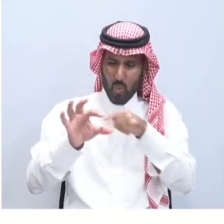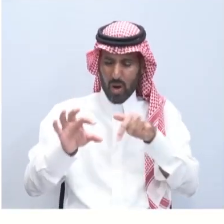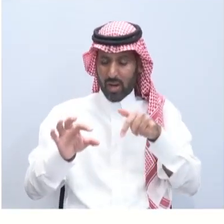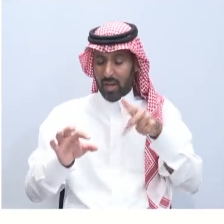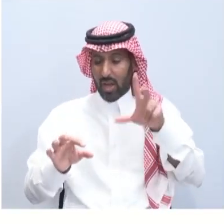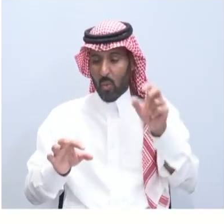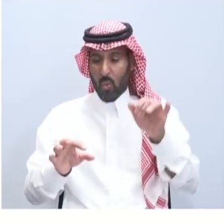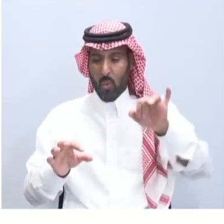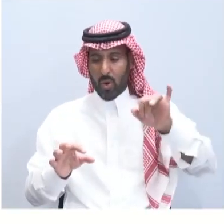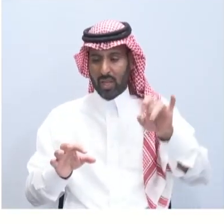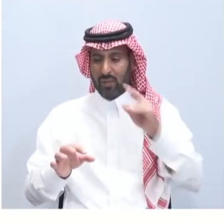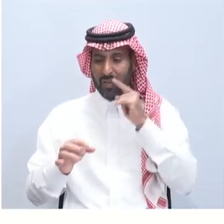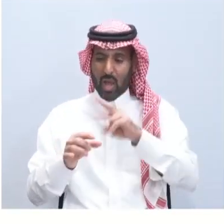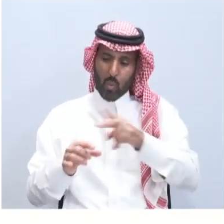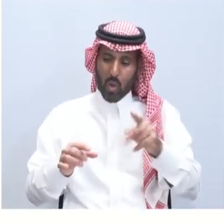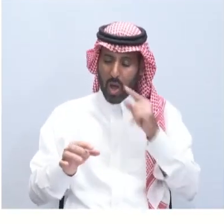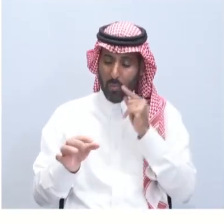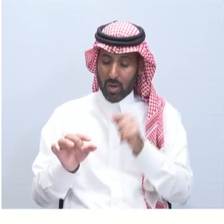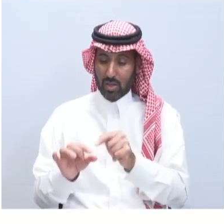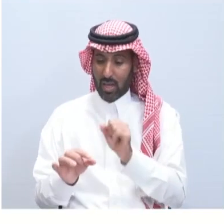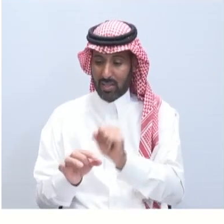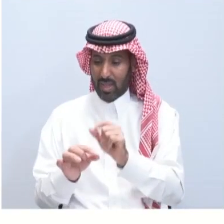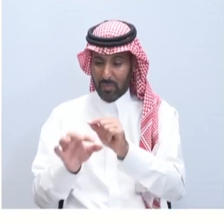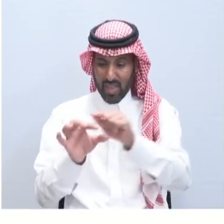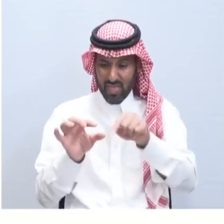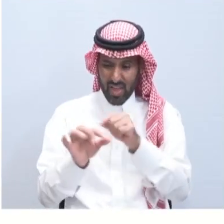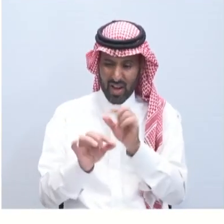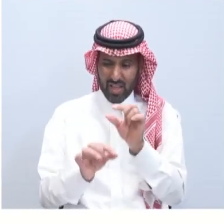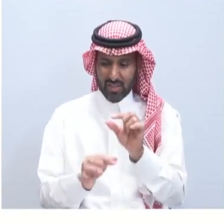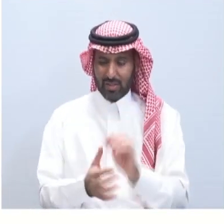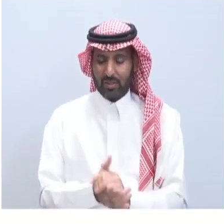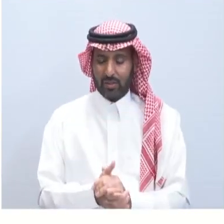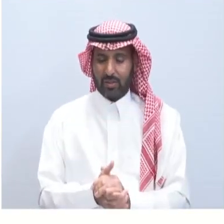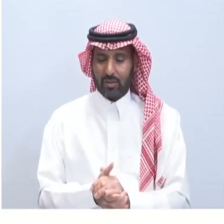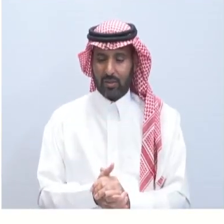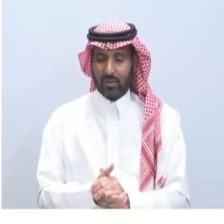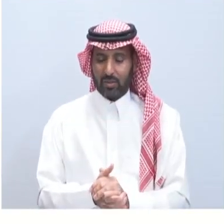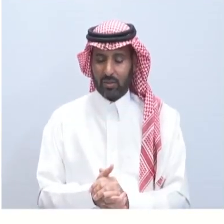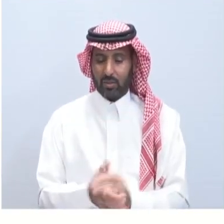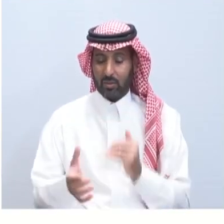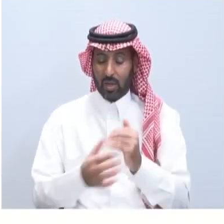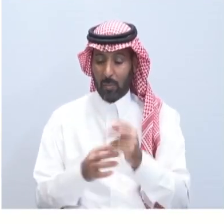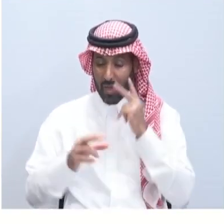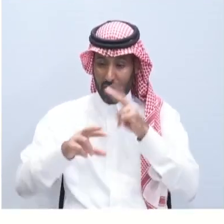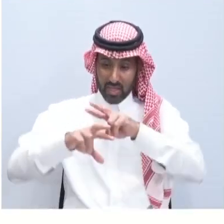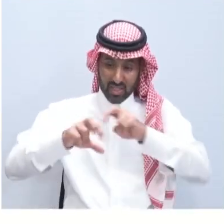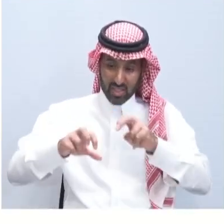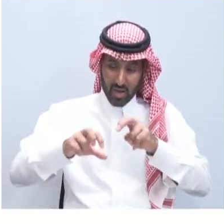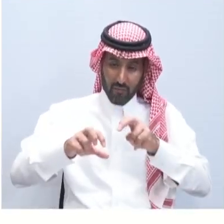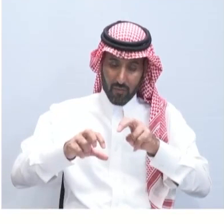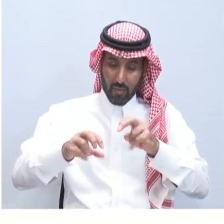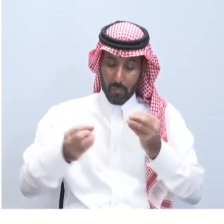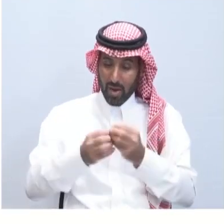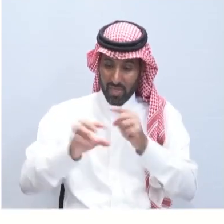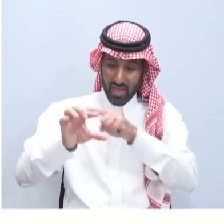يحدث في انواع معينه من الذرات وقد تم هذا الاكتشاف مع